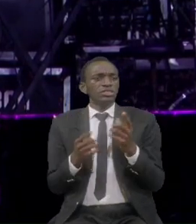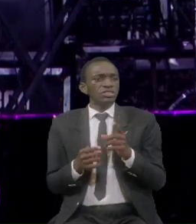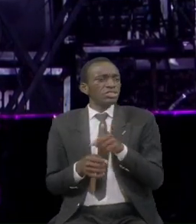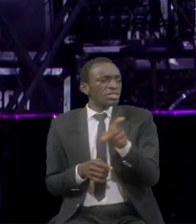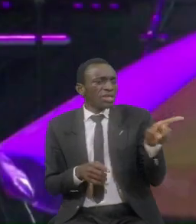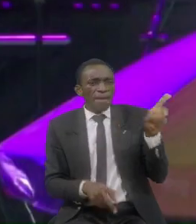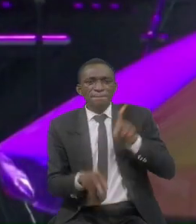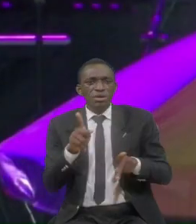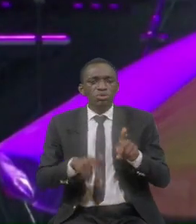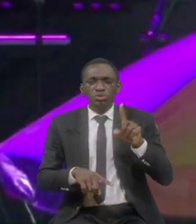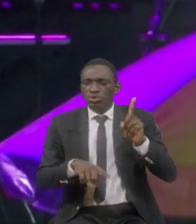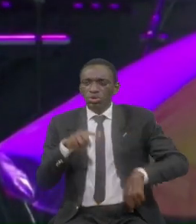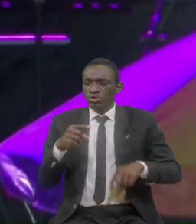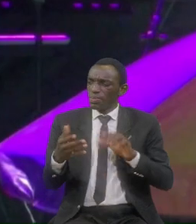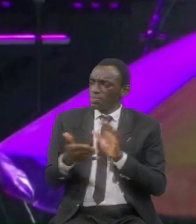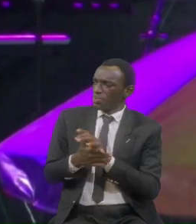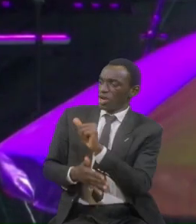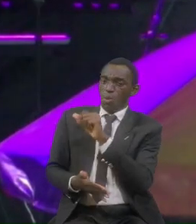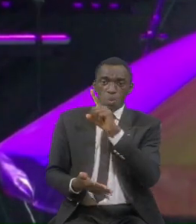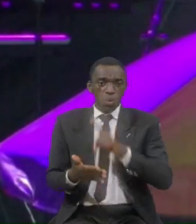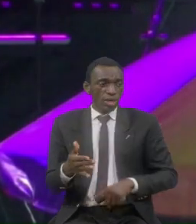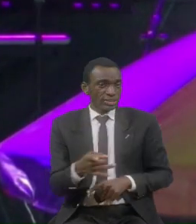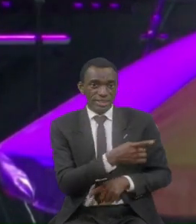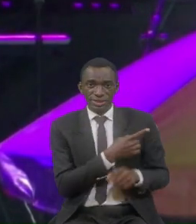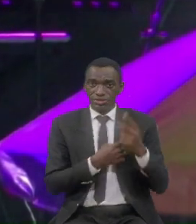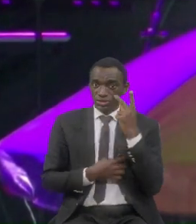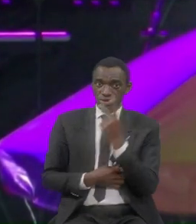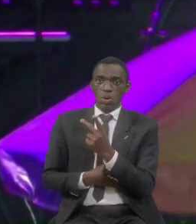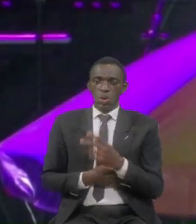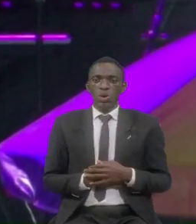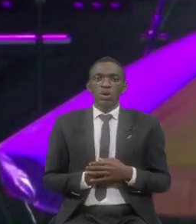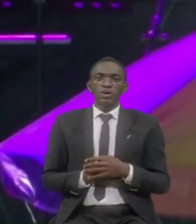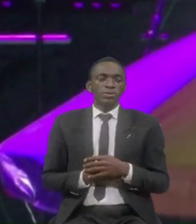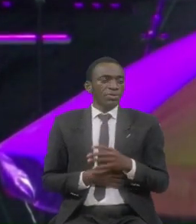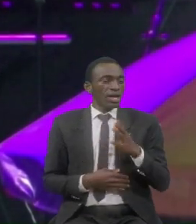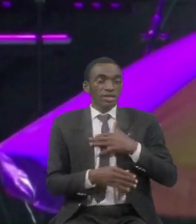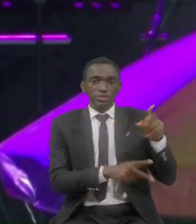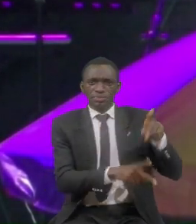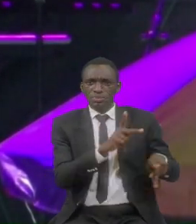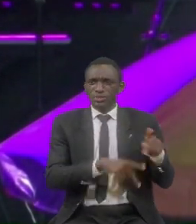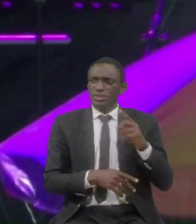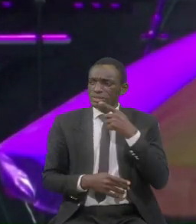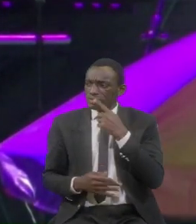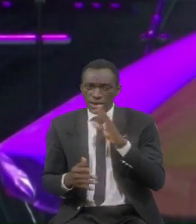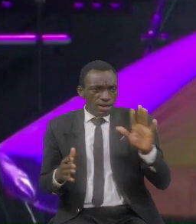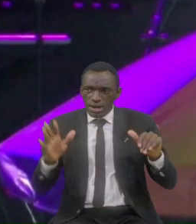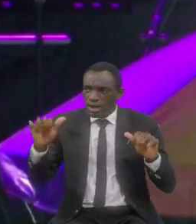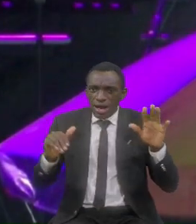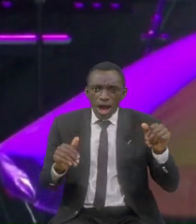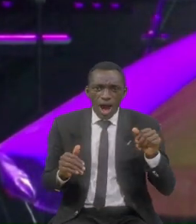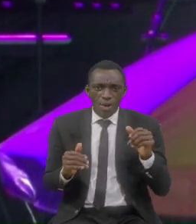were seeing. Wala sila nakatuo sa ilang nakitaan. And he said among themselves, og giingnan nila ang ilang isig kaingon,